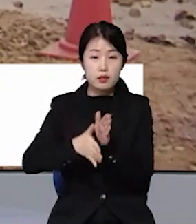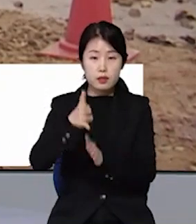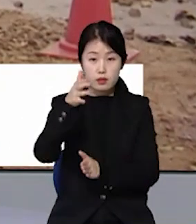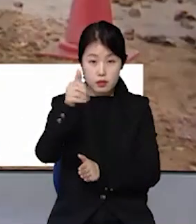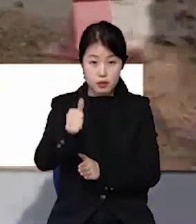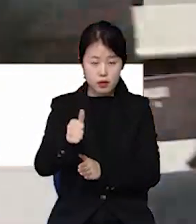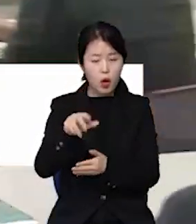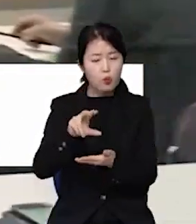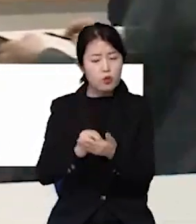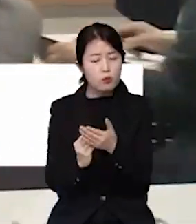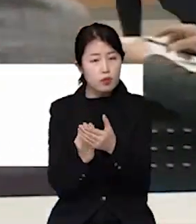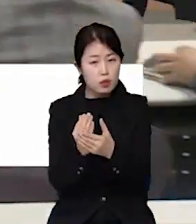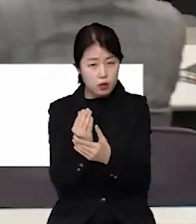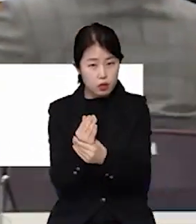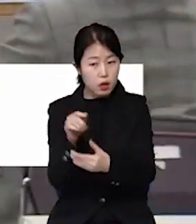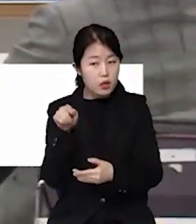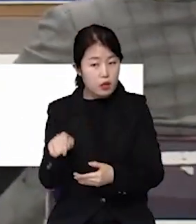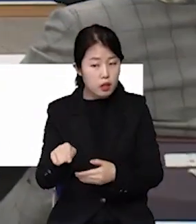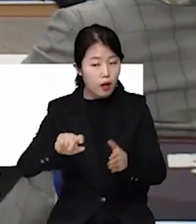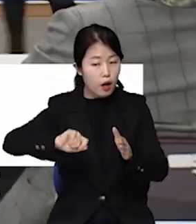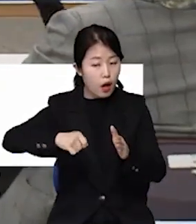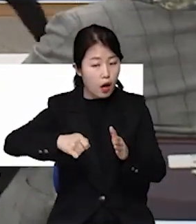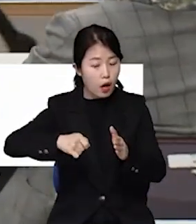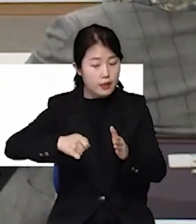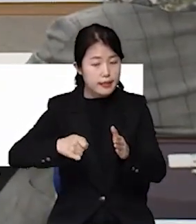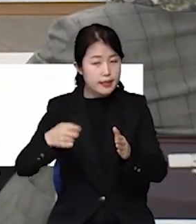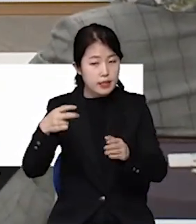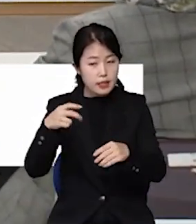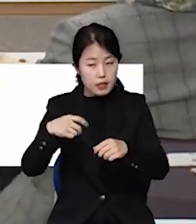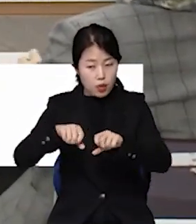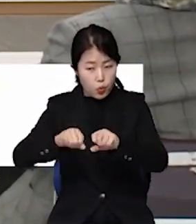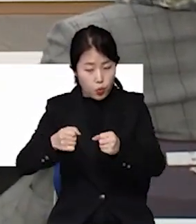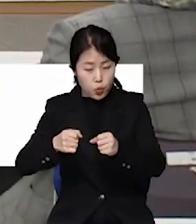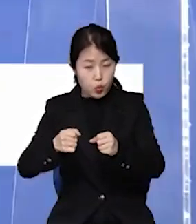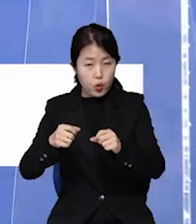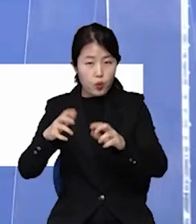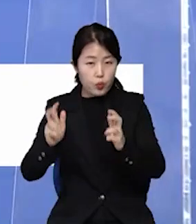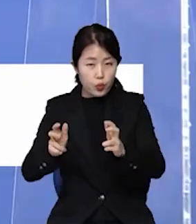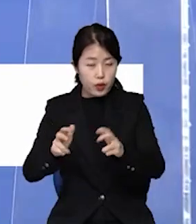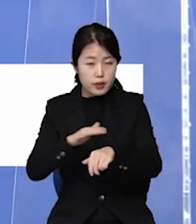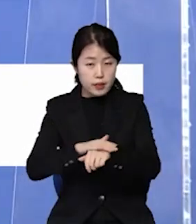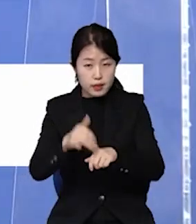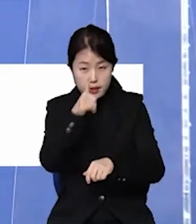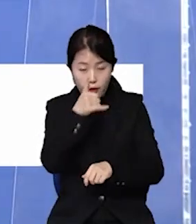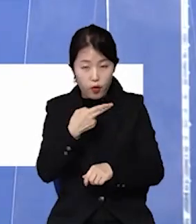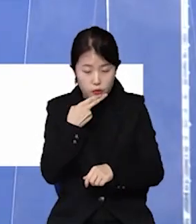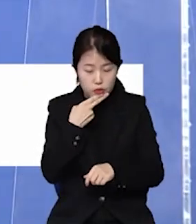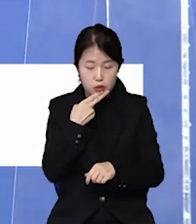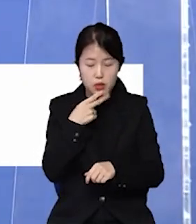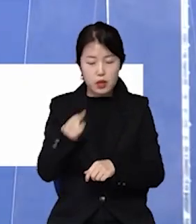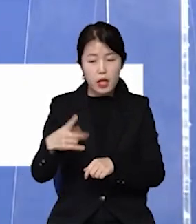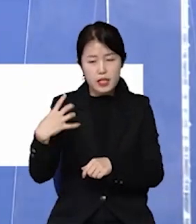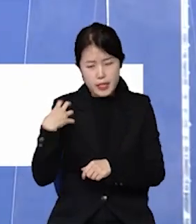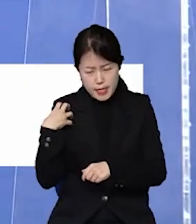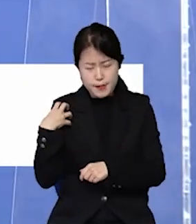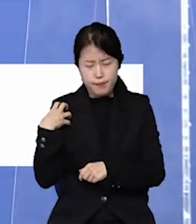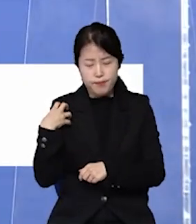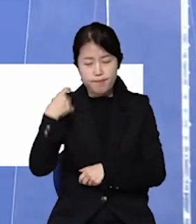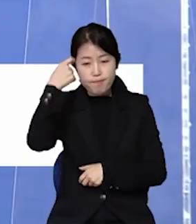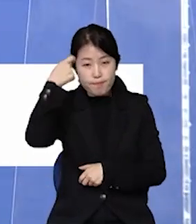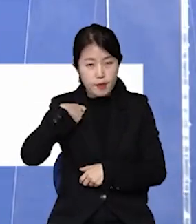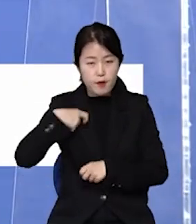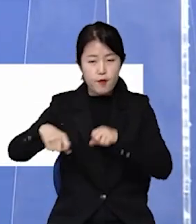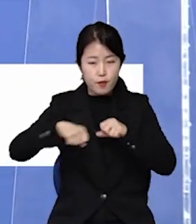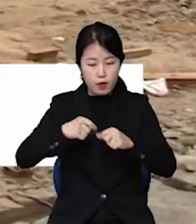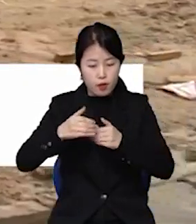광주광역시장은 문제를 일으킨 정수장 밸브 작동 실태 등 물공급 전 과정을 점검하고 책임성을 높이는 여러 조치를